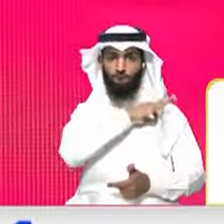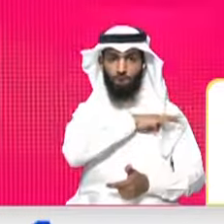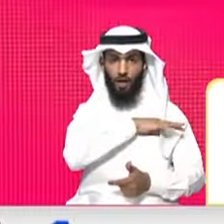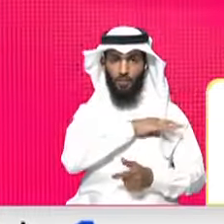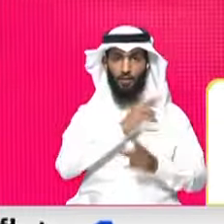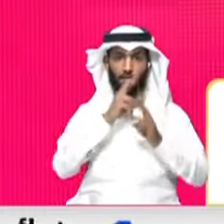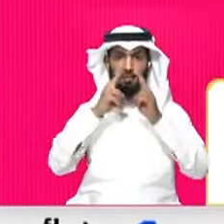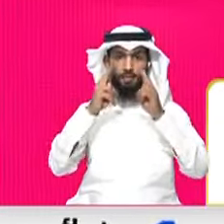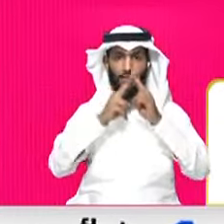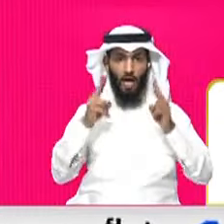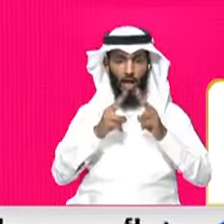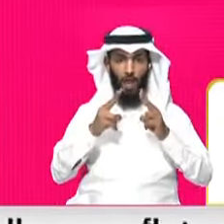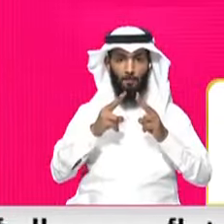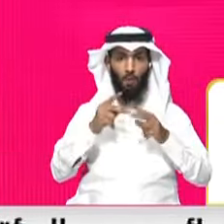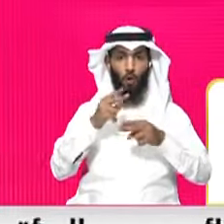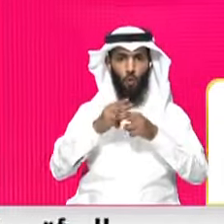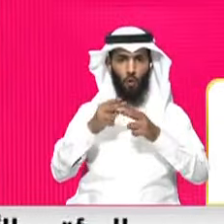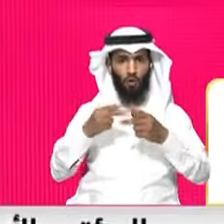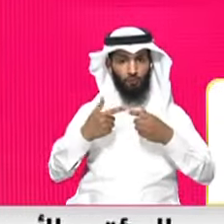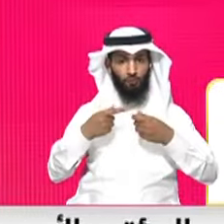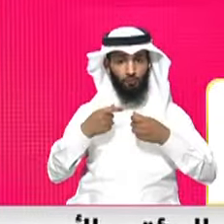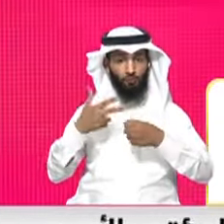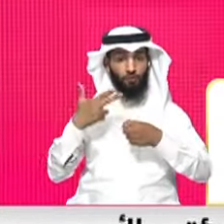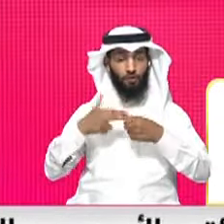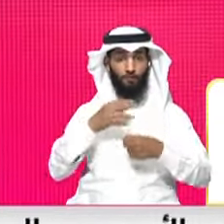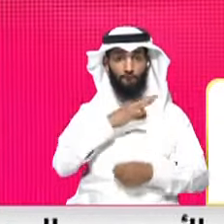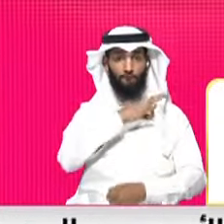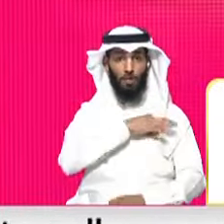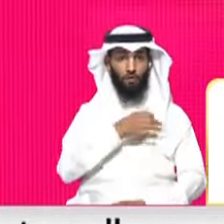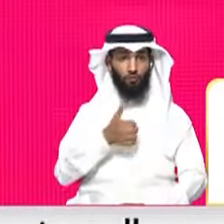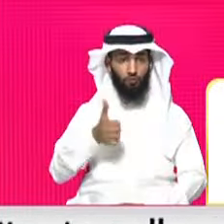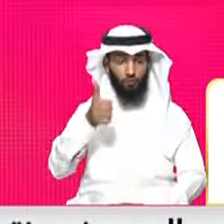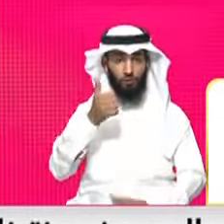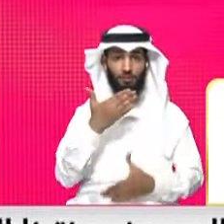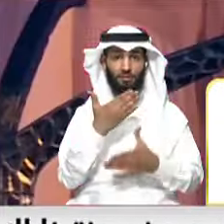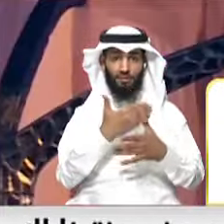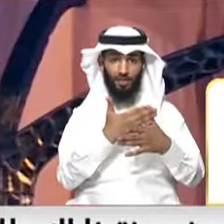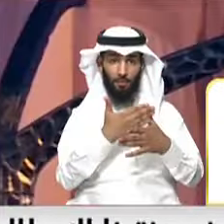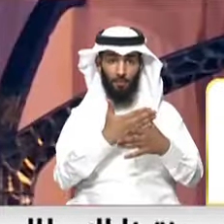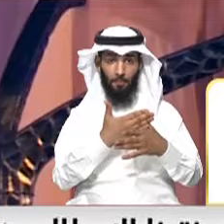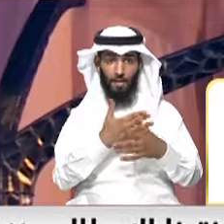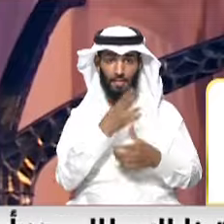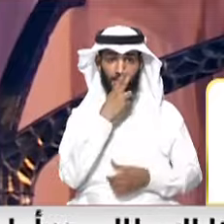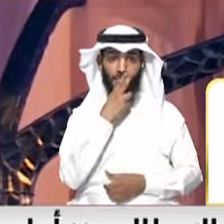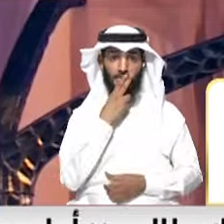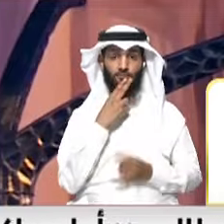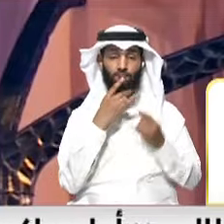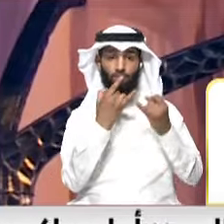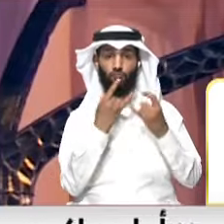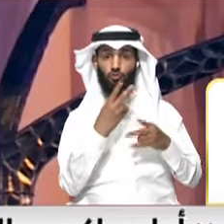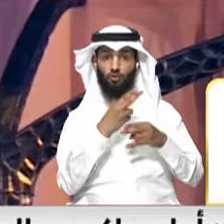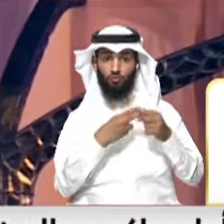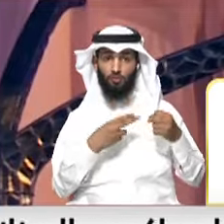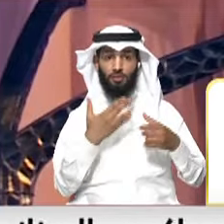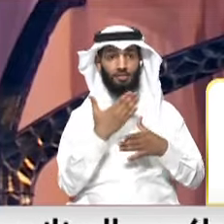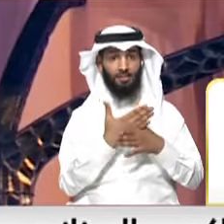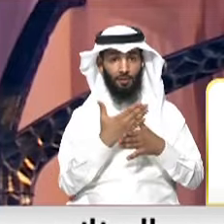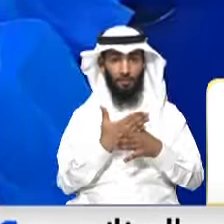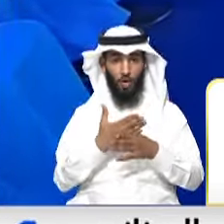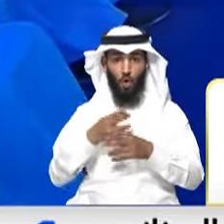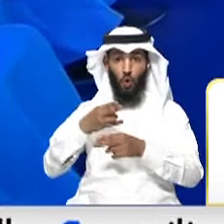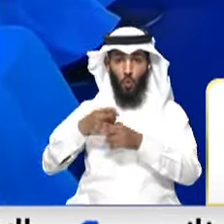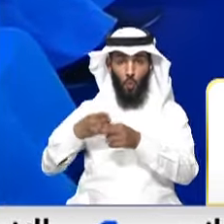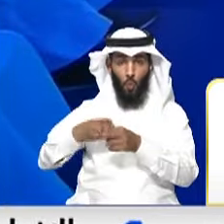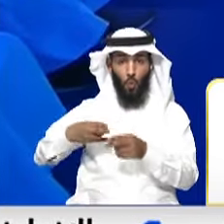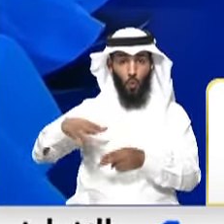الكهرباء المحلية باحتياجاتها من الوقود النظيف لتلبية الطلب المتزايد على الطاقة